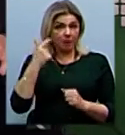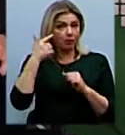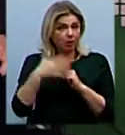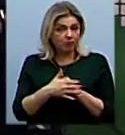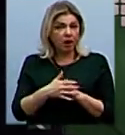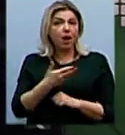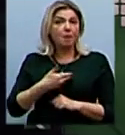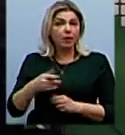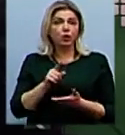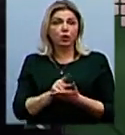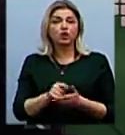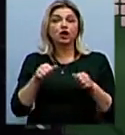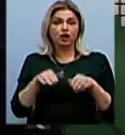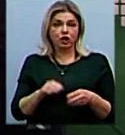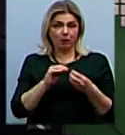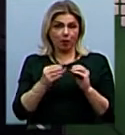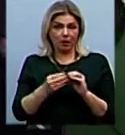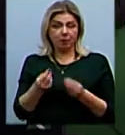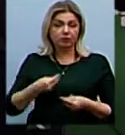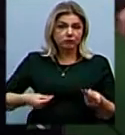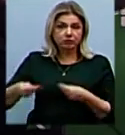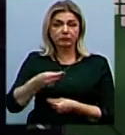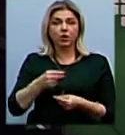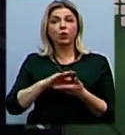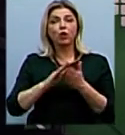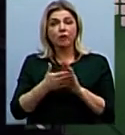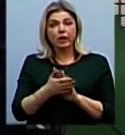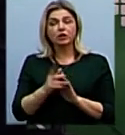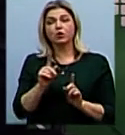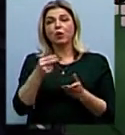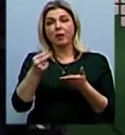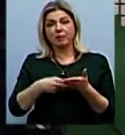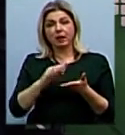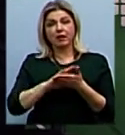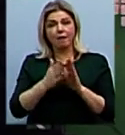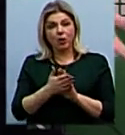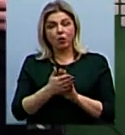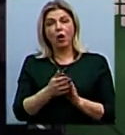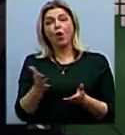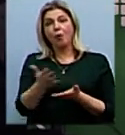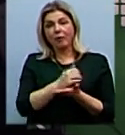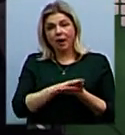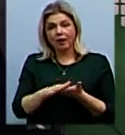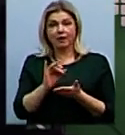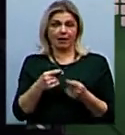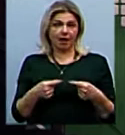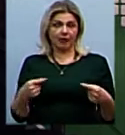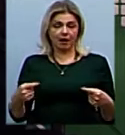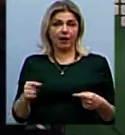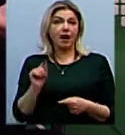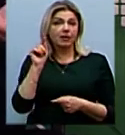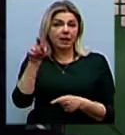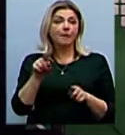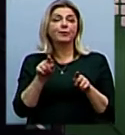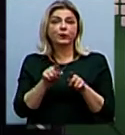решить эту проблему, мы должны скинуться, там, договориться с кем-то, подписать договор, вывести, завести, убрать и так далее. Так должен